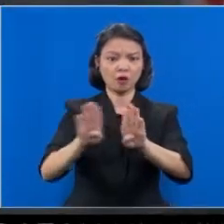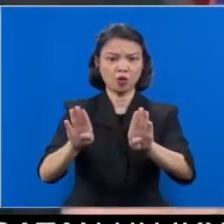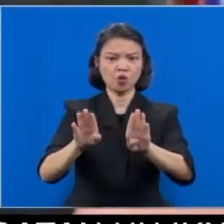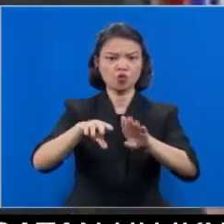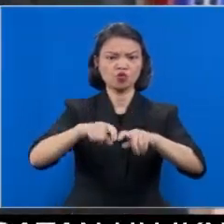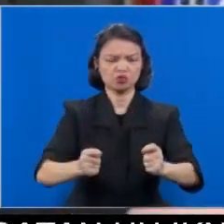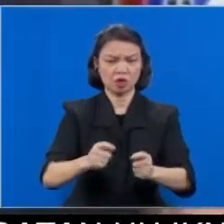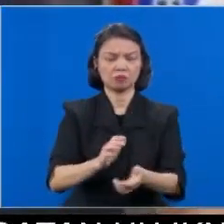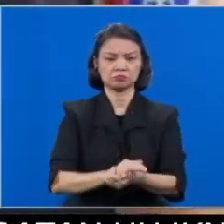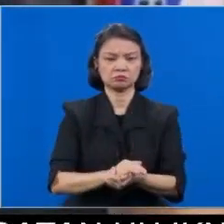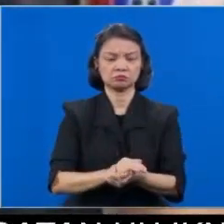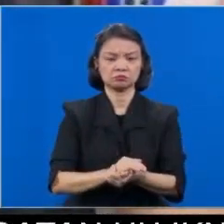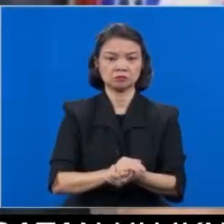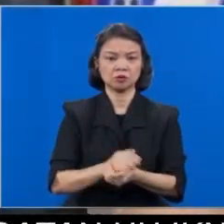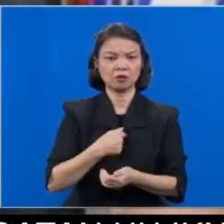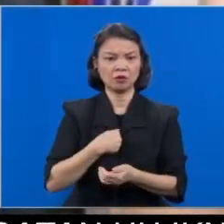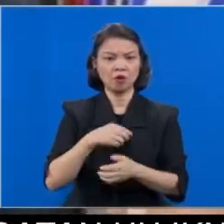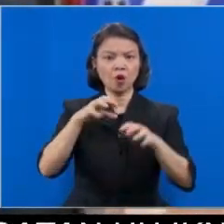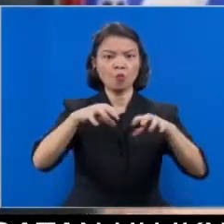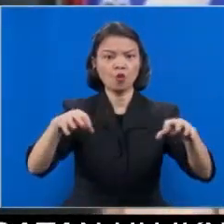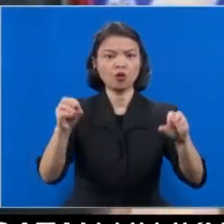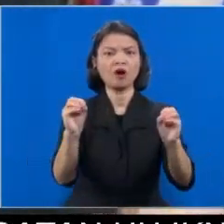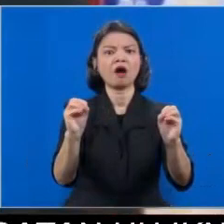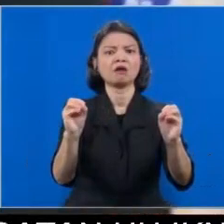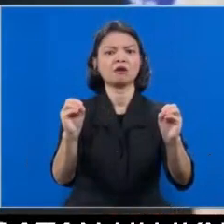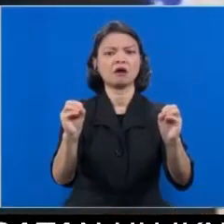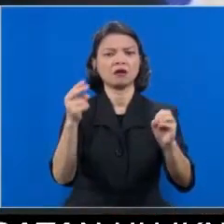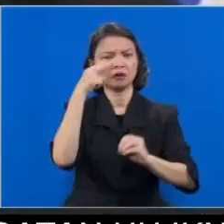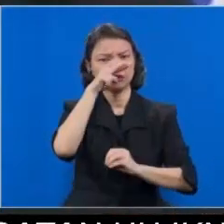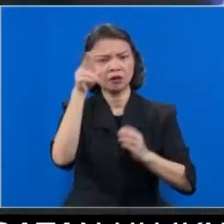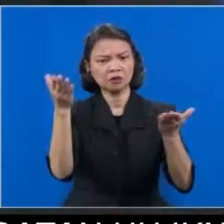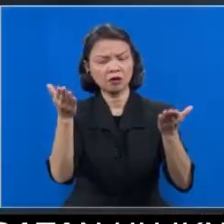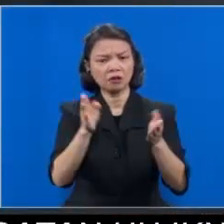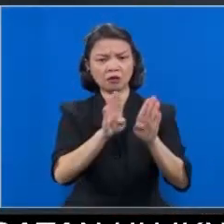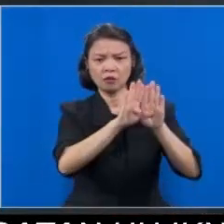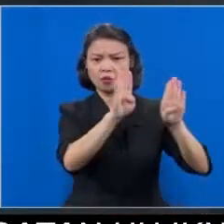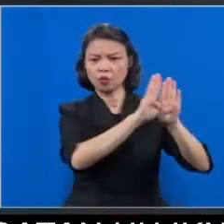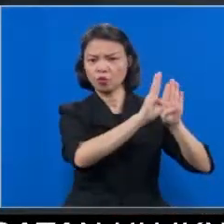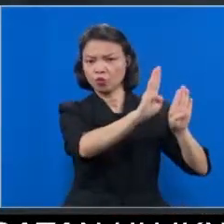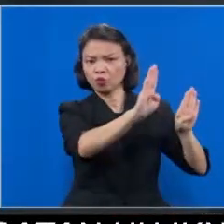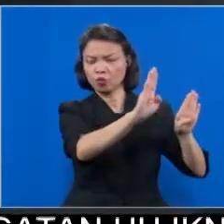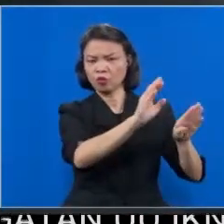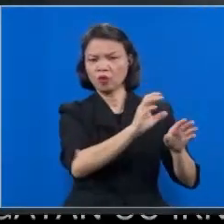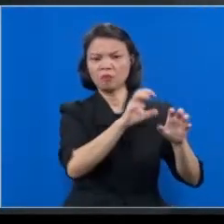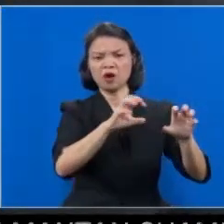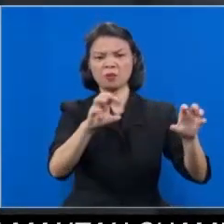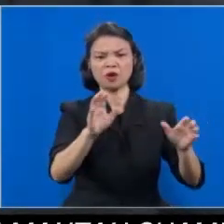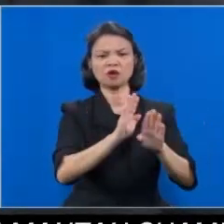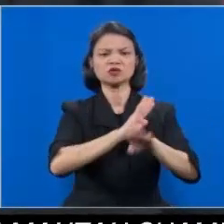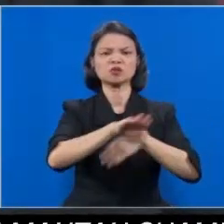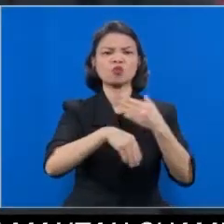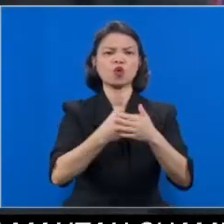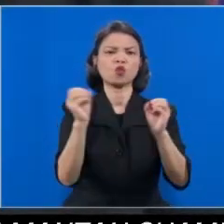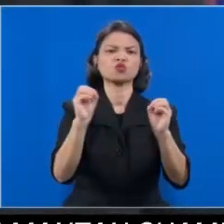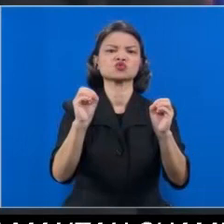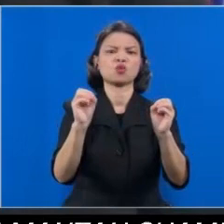Pas masih ke perdana, kok barang-barangnya udah nggak pada ada? Terus kita lihat juga kan, ngecek di samping-samping barang aksesoris juga udah nggak pada ada gitu kan.